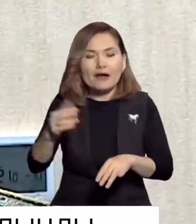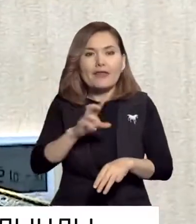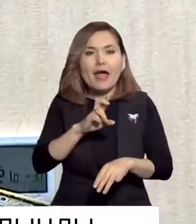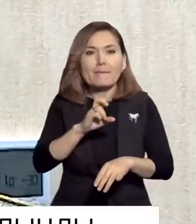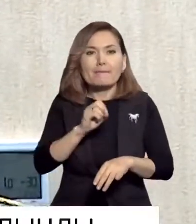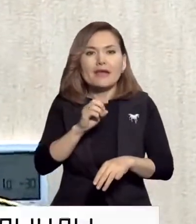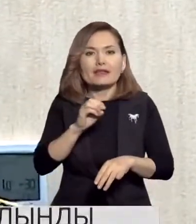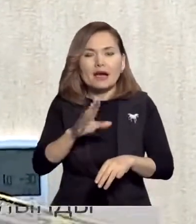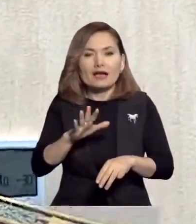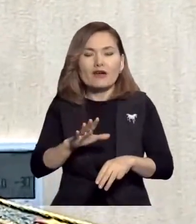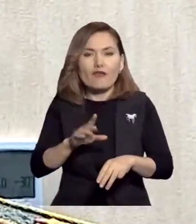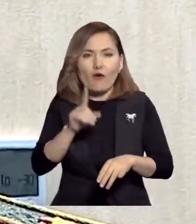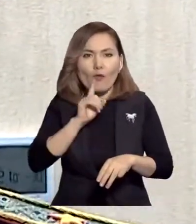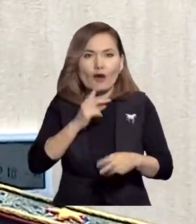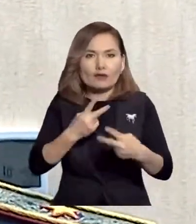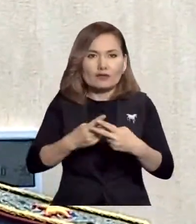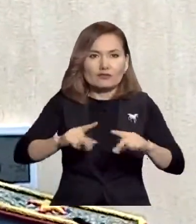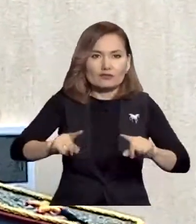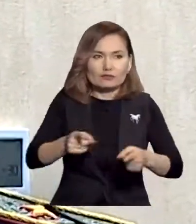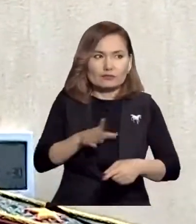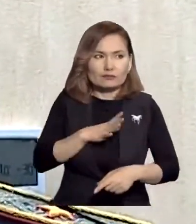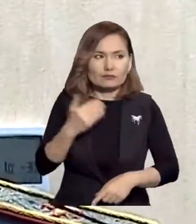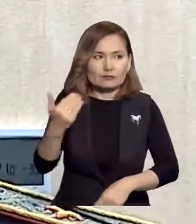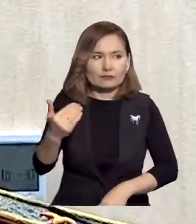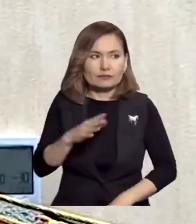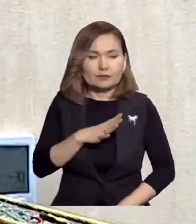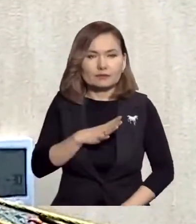Бектанов уақытша ұстау абақтысында отыр.